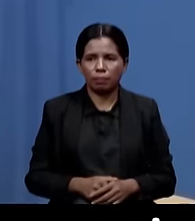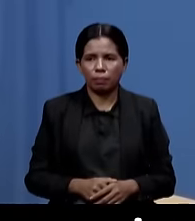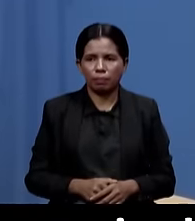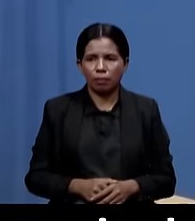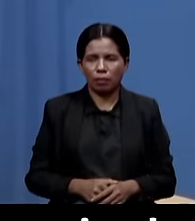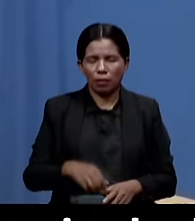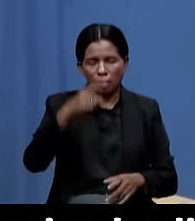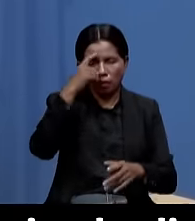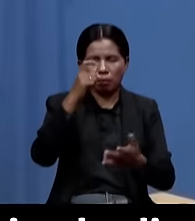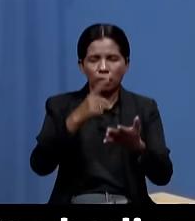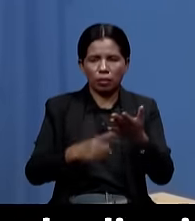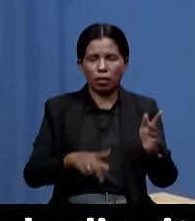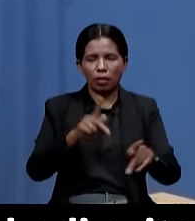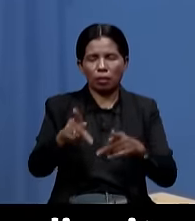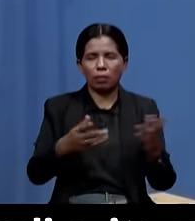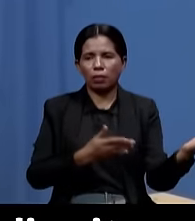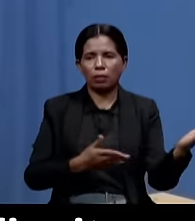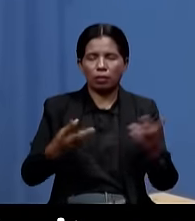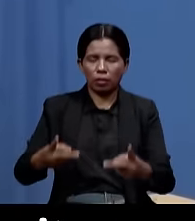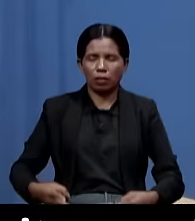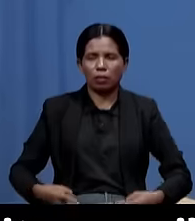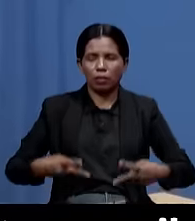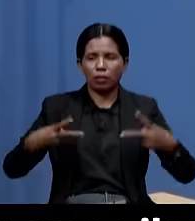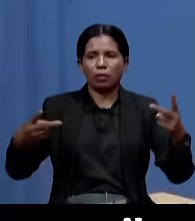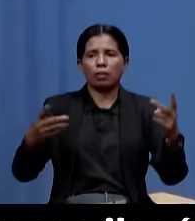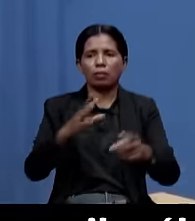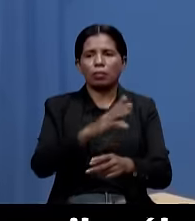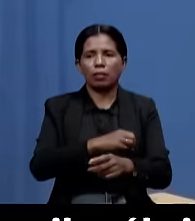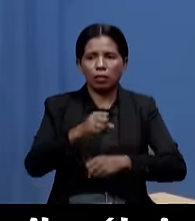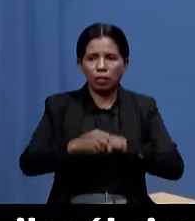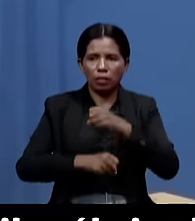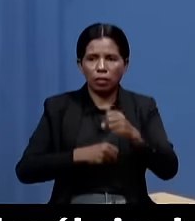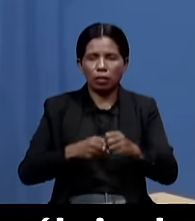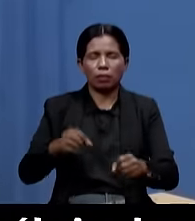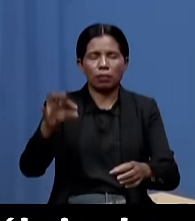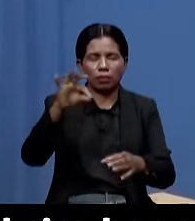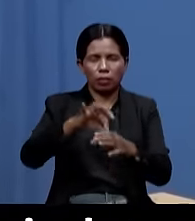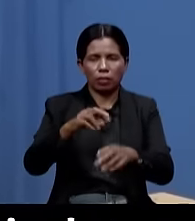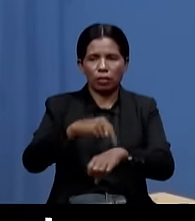Tama saya dah mau pulau lor ini nih vida inocentemente ba sacrifica amba independência nacional.